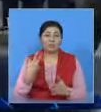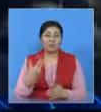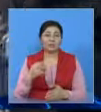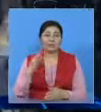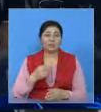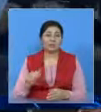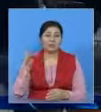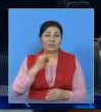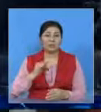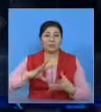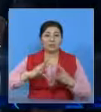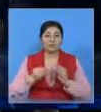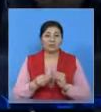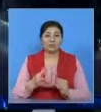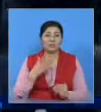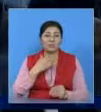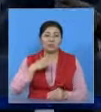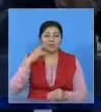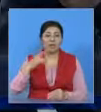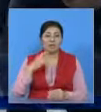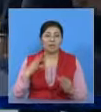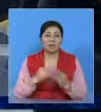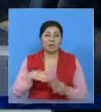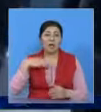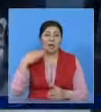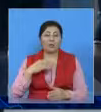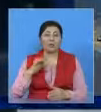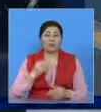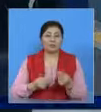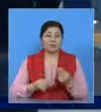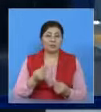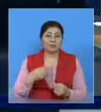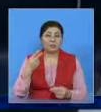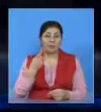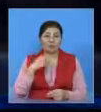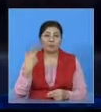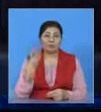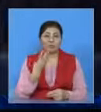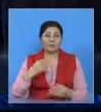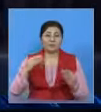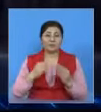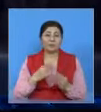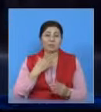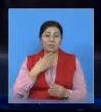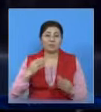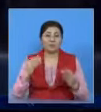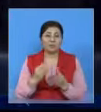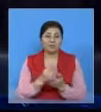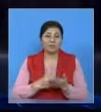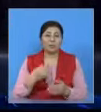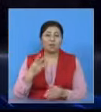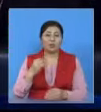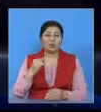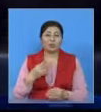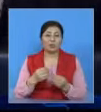Это исторический результат для национальной команды. Актюбинец играл под номером 4. Всего в составе национальной сборной Нурбек